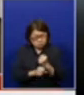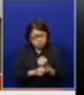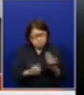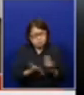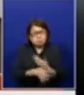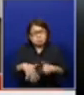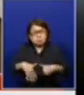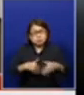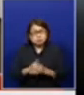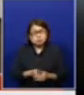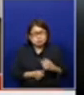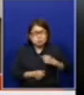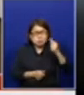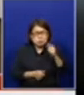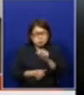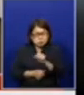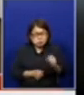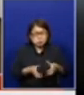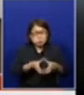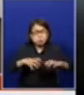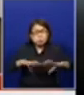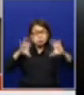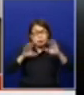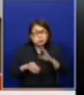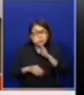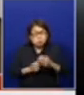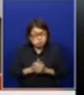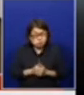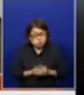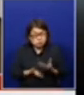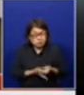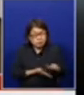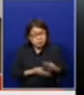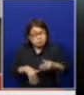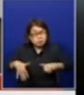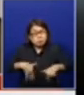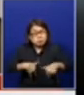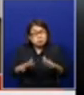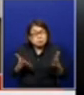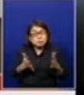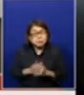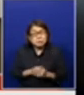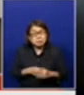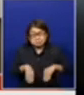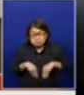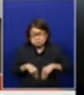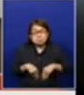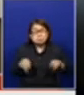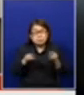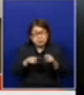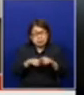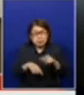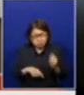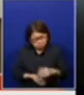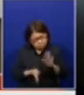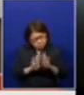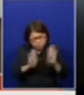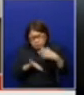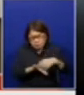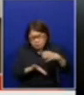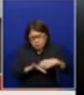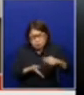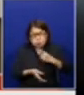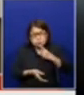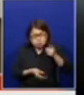าลก็ผมเชื่อว่าถ้าไม่เอาเงินไปประชาชนก็ไม่กล้ายกท่านประธานที่เคารพครับต้องเล่าความจริงให้กับประชาชน